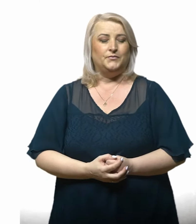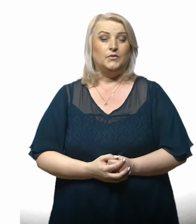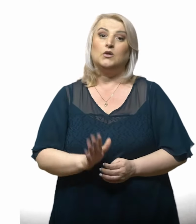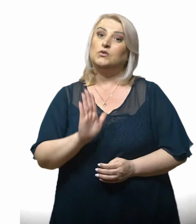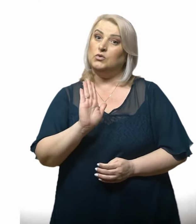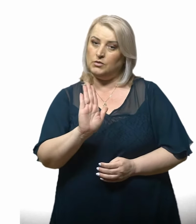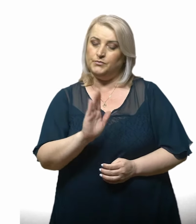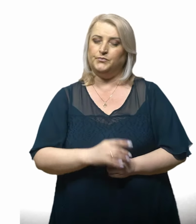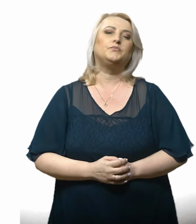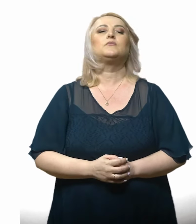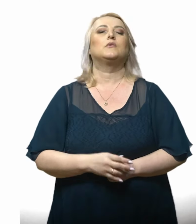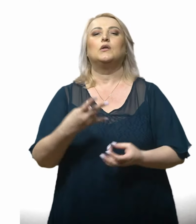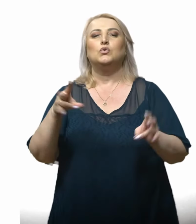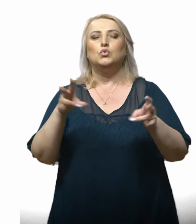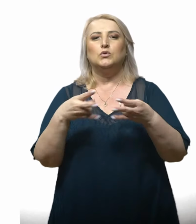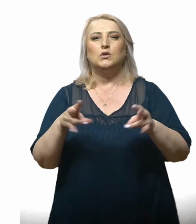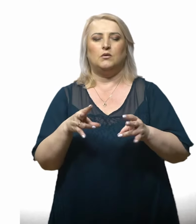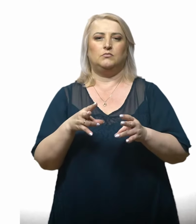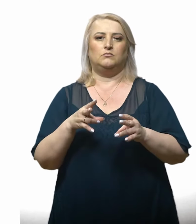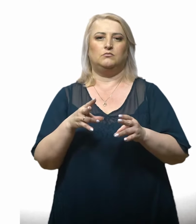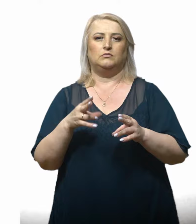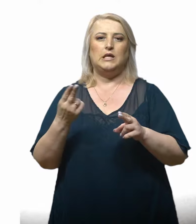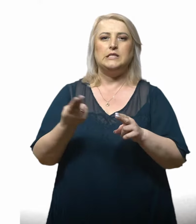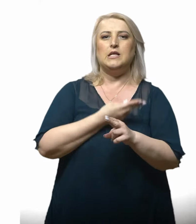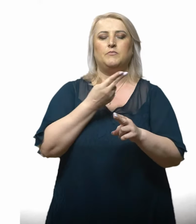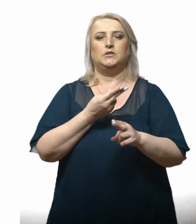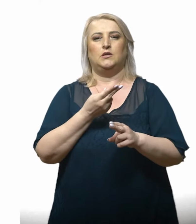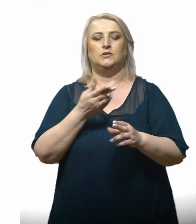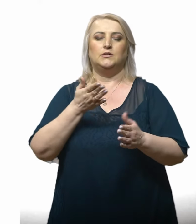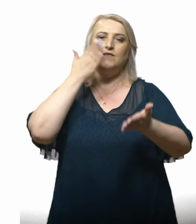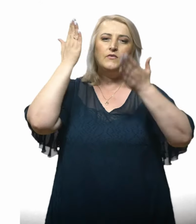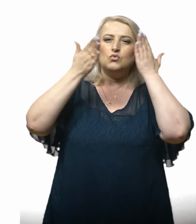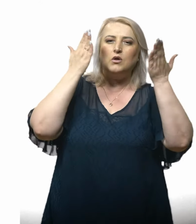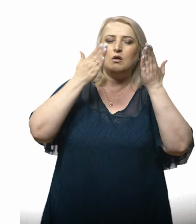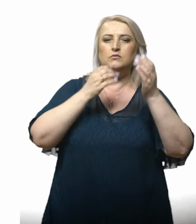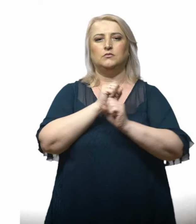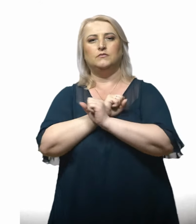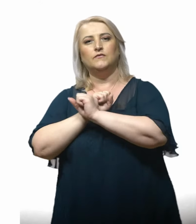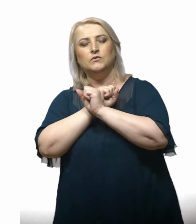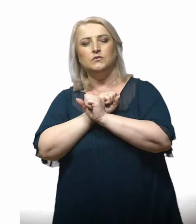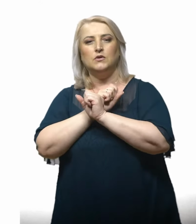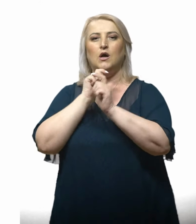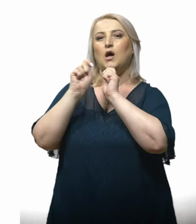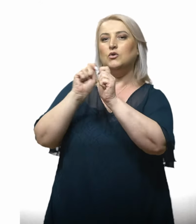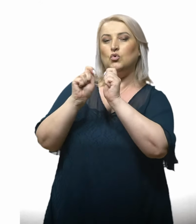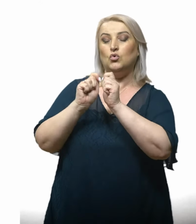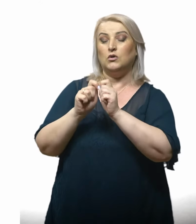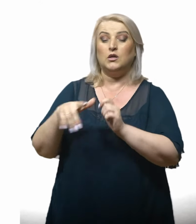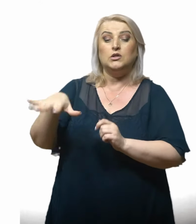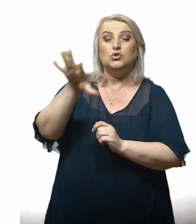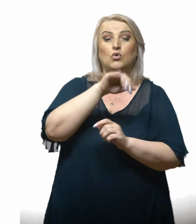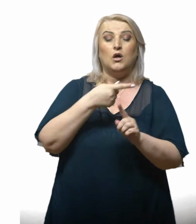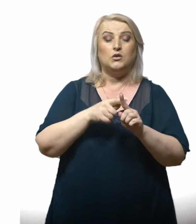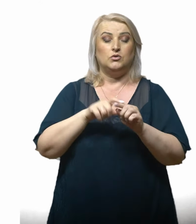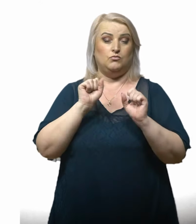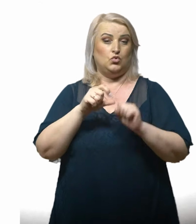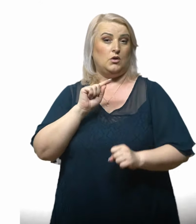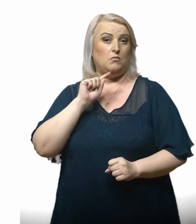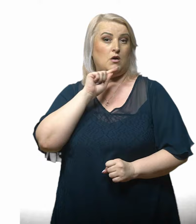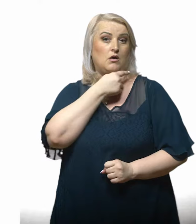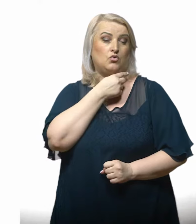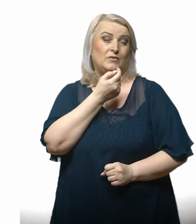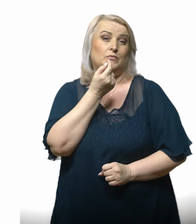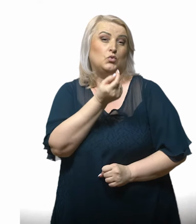Însă, nu trebuie să lipsească din buget nici distracțiile sau cadourile. Din toate acestea putem economisi